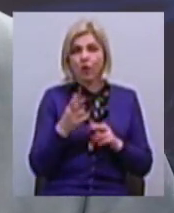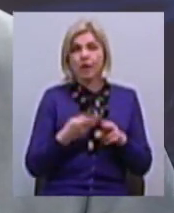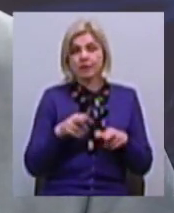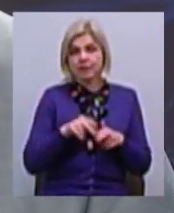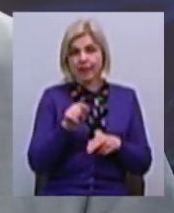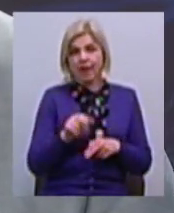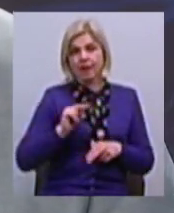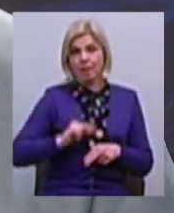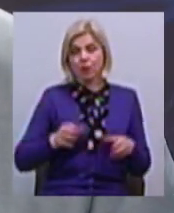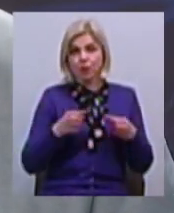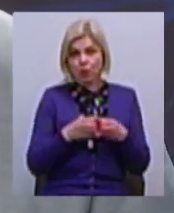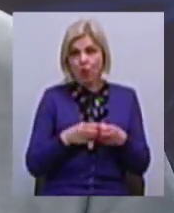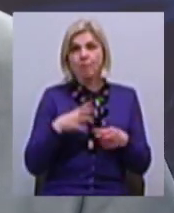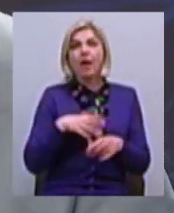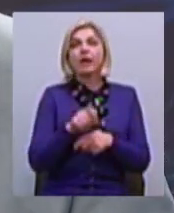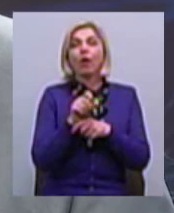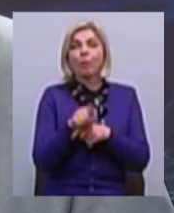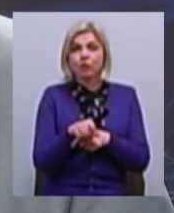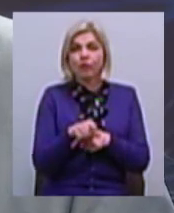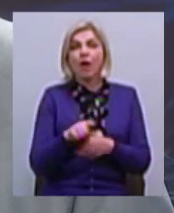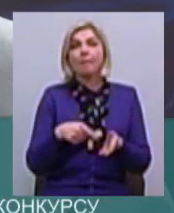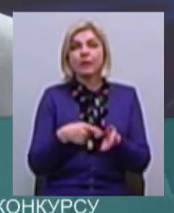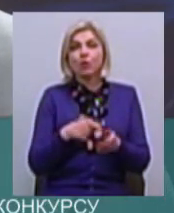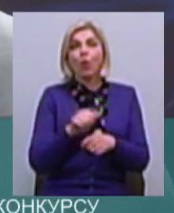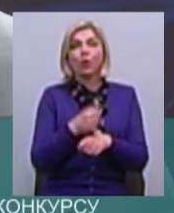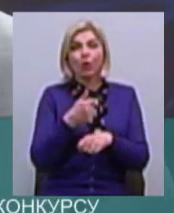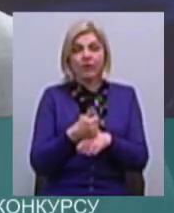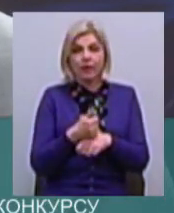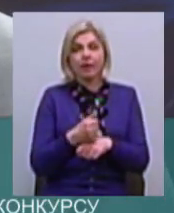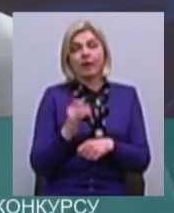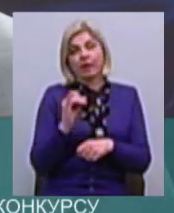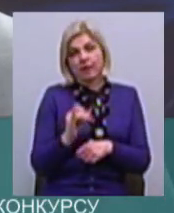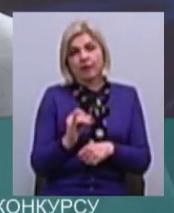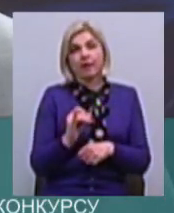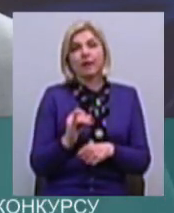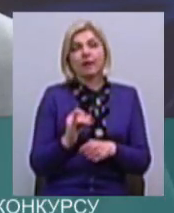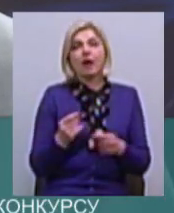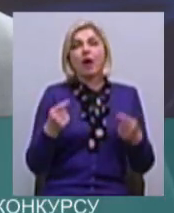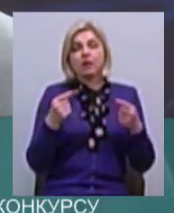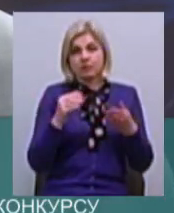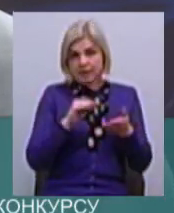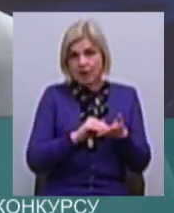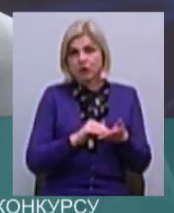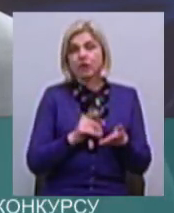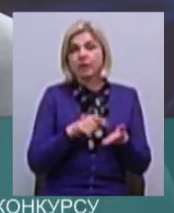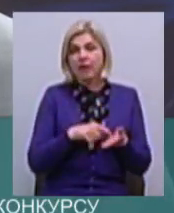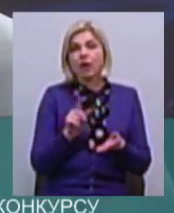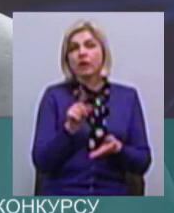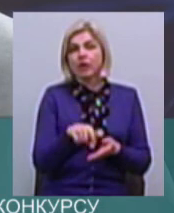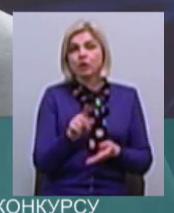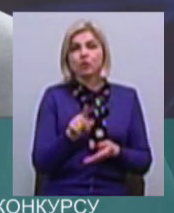групи був рекомендувати міському голові і зазначити те, що